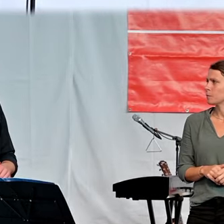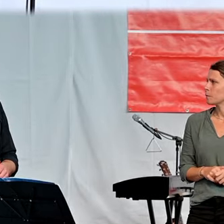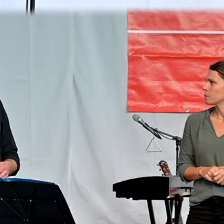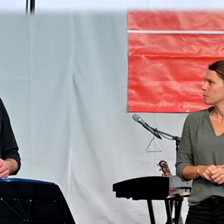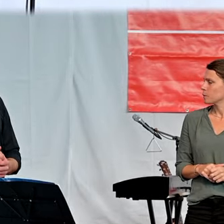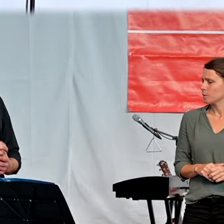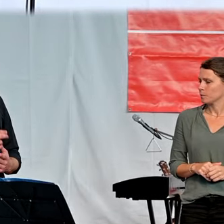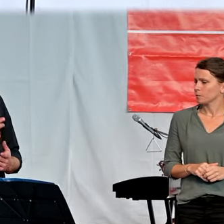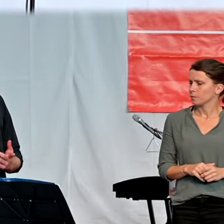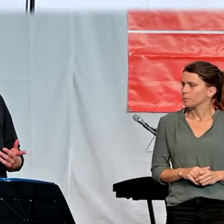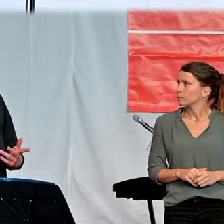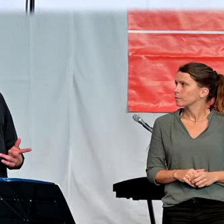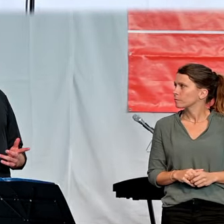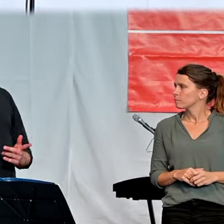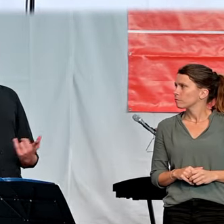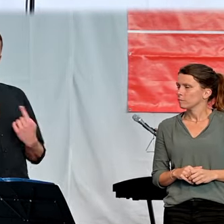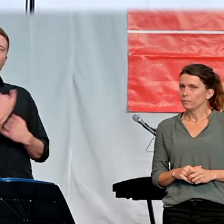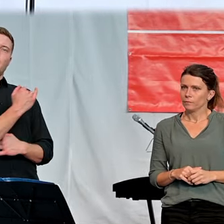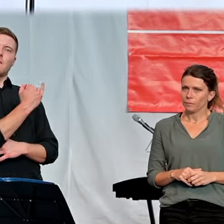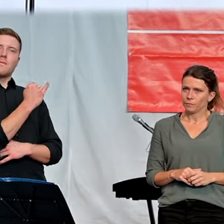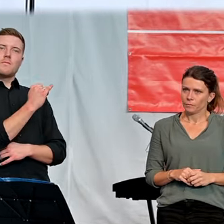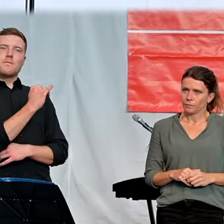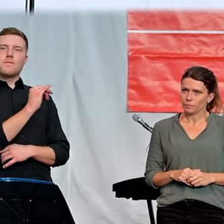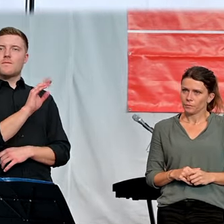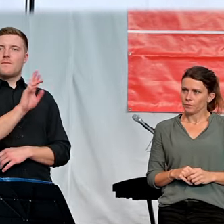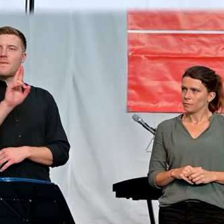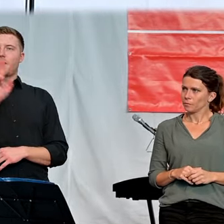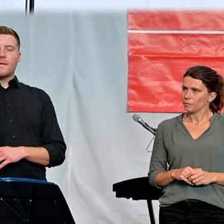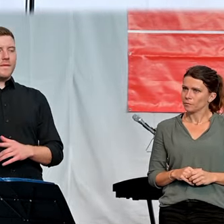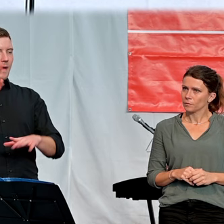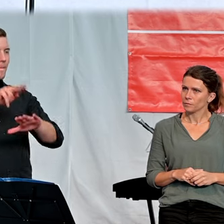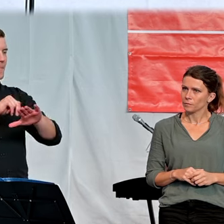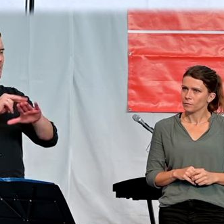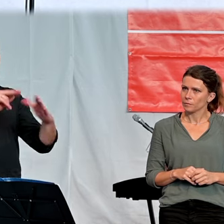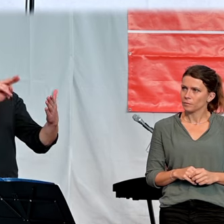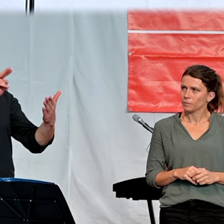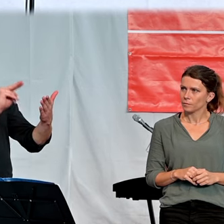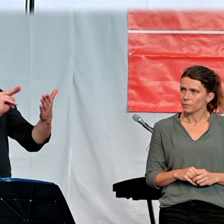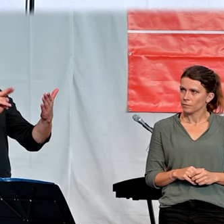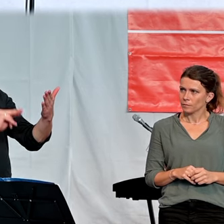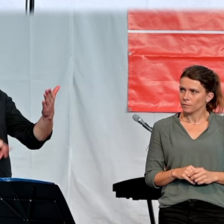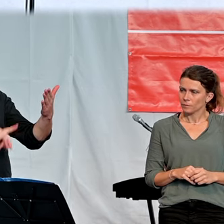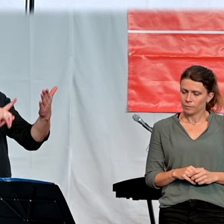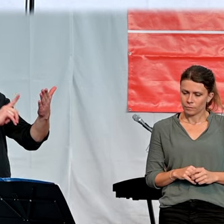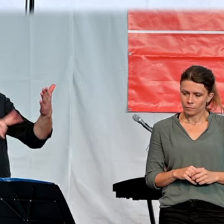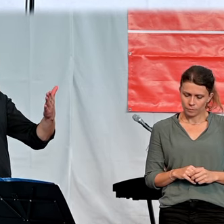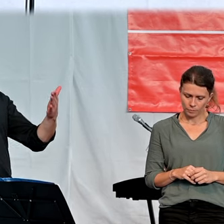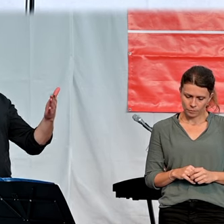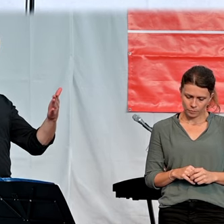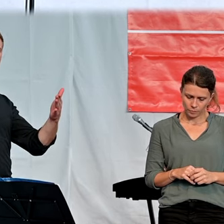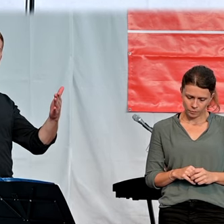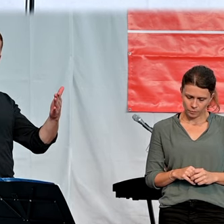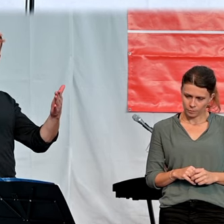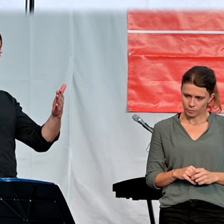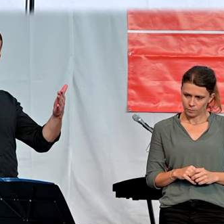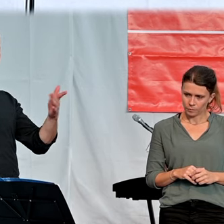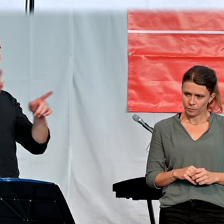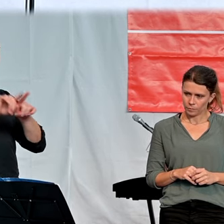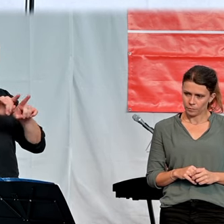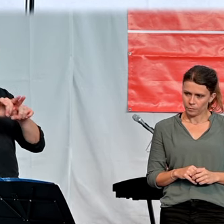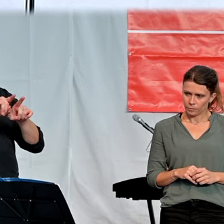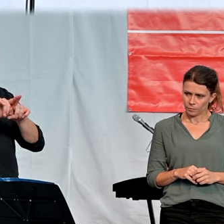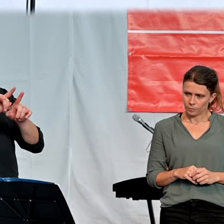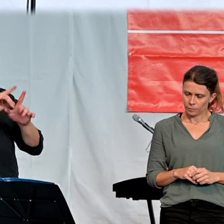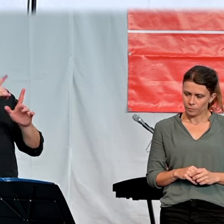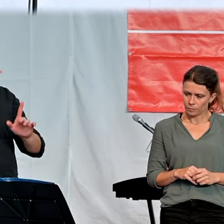Naja, jeder, der die Bibel liest, kriegt eine Ahnung davon, wie das Reich Gottes ist. Wie das ist, wenn Jesus gegenwärtig